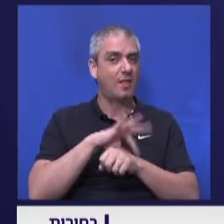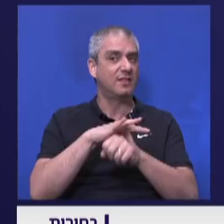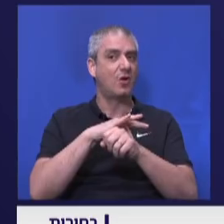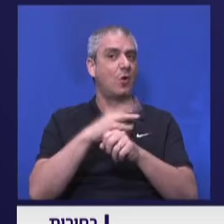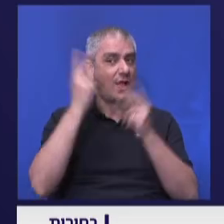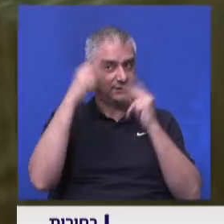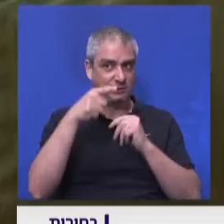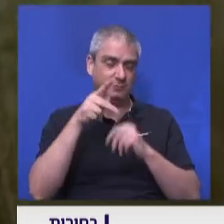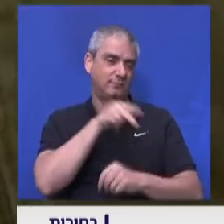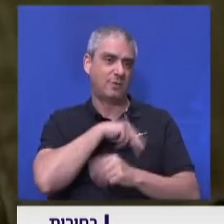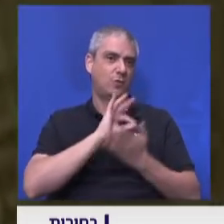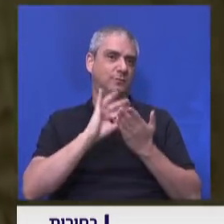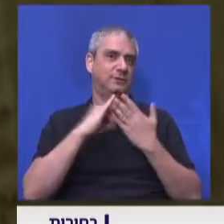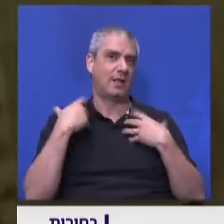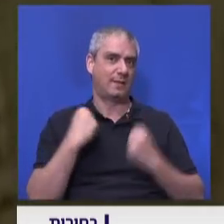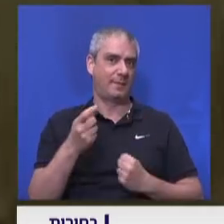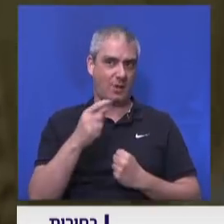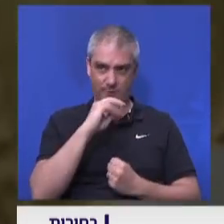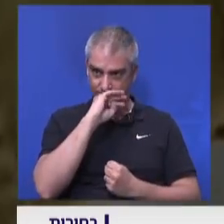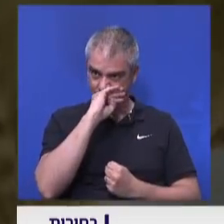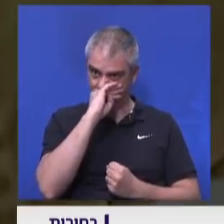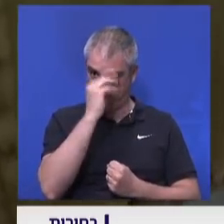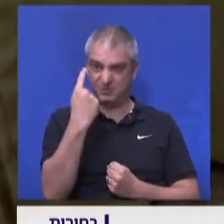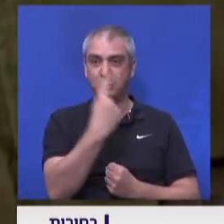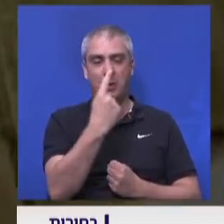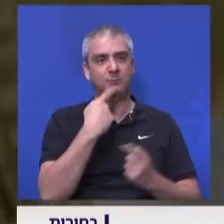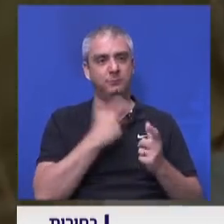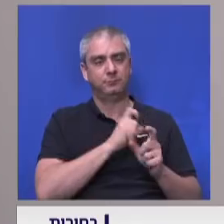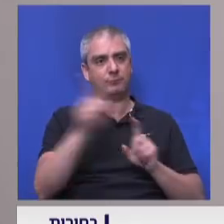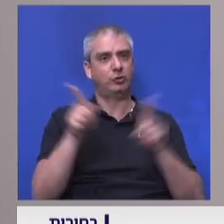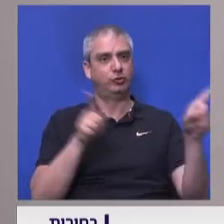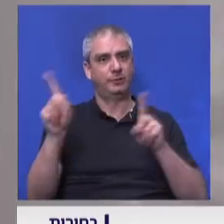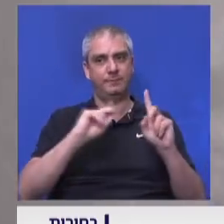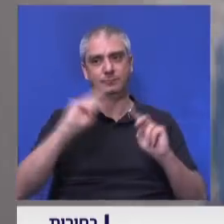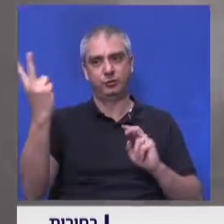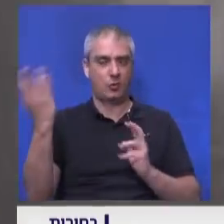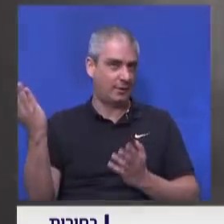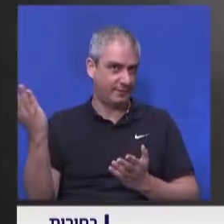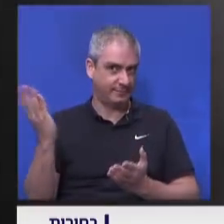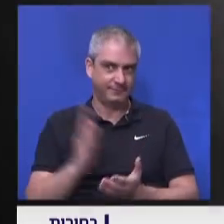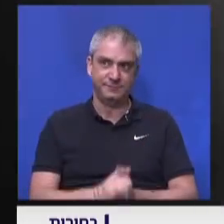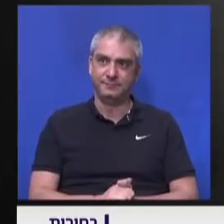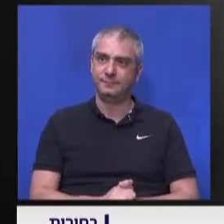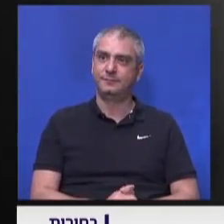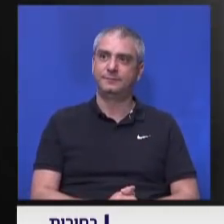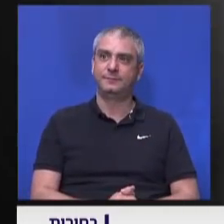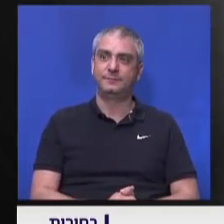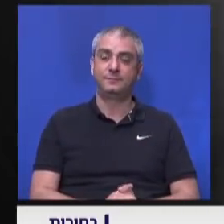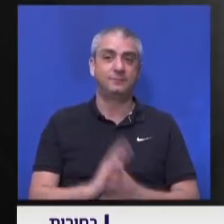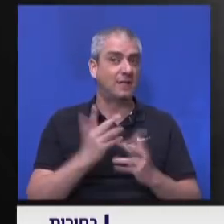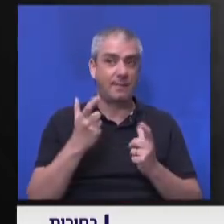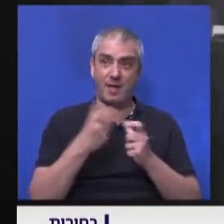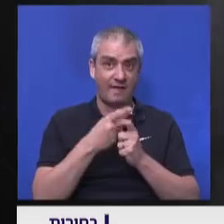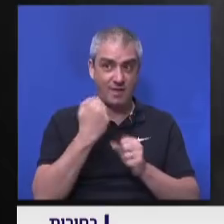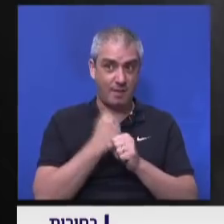משרד הביטחון. כלומר, כל אחד מפנה אצבע לעבר המשרד השני. מדוע MyHeritage פעלו בניגוד